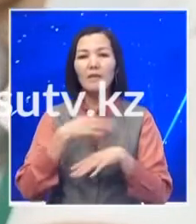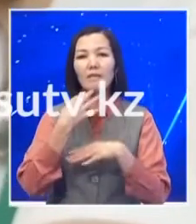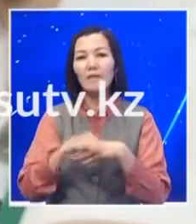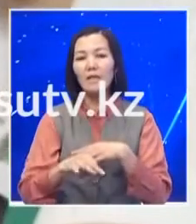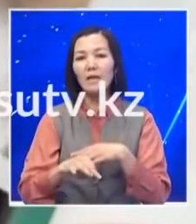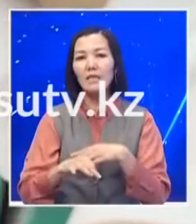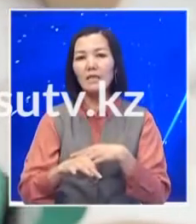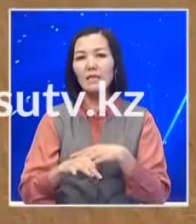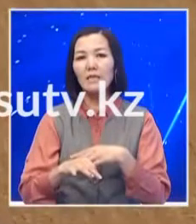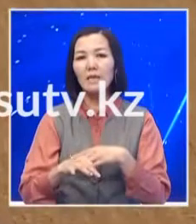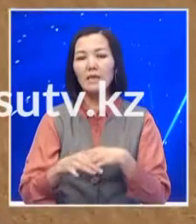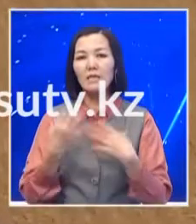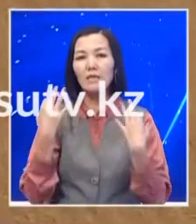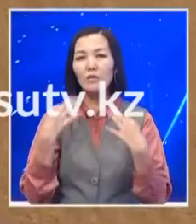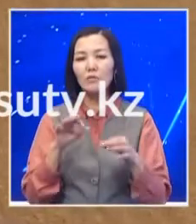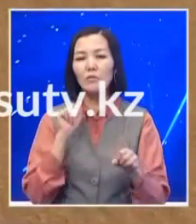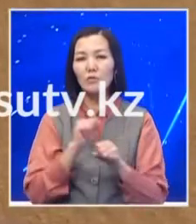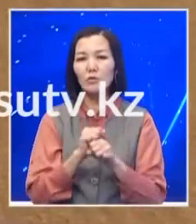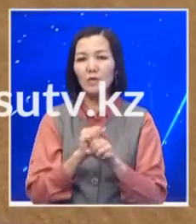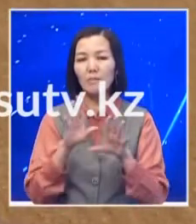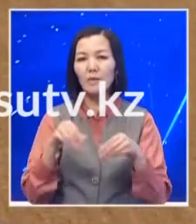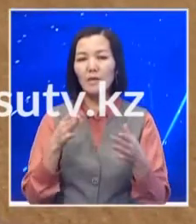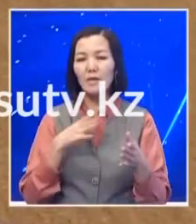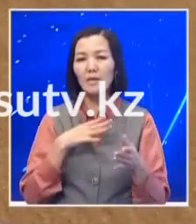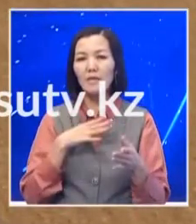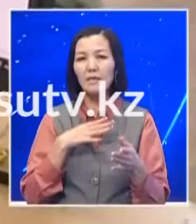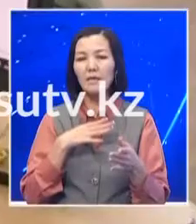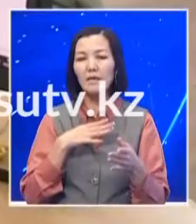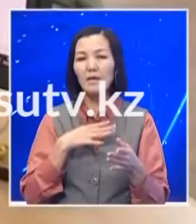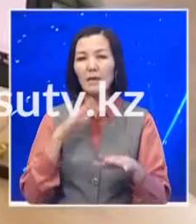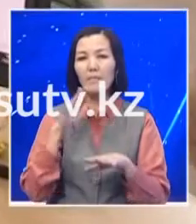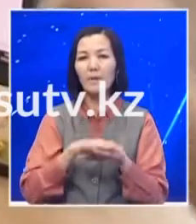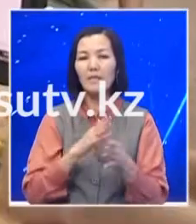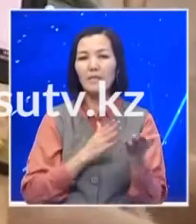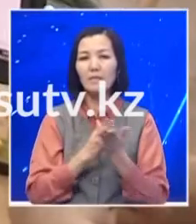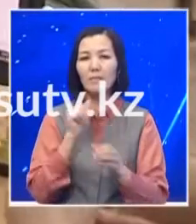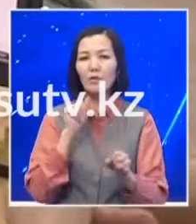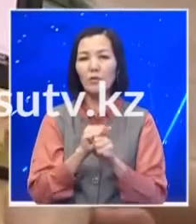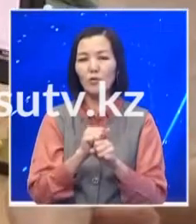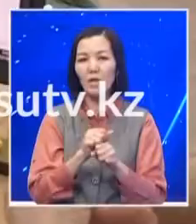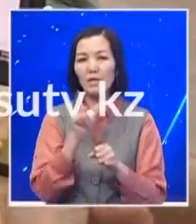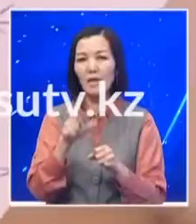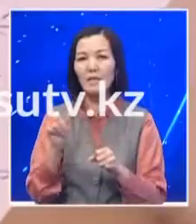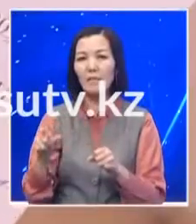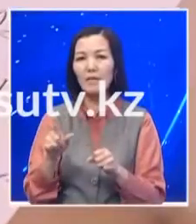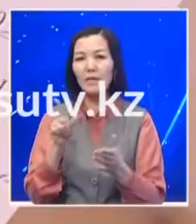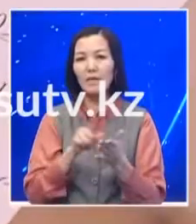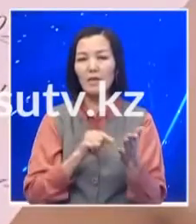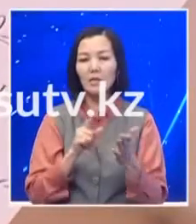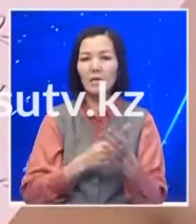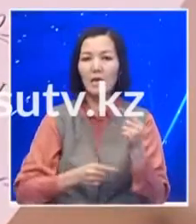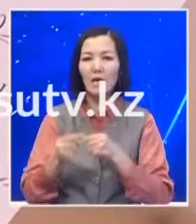ерікті түрде тоқтатуға рұқсат берілді. Сондай-ақ резидент емес банк қызметі тоқтаған жағдайда жеке тұлғаларға депозиттерді